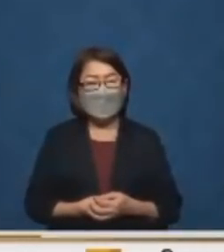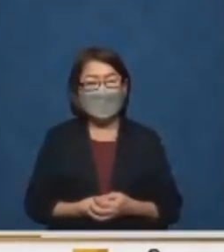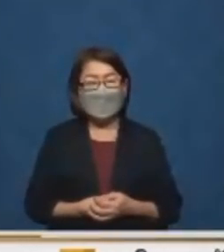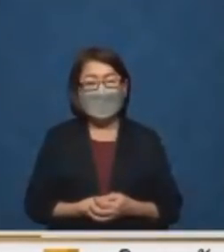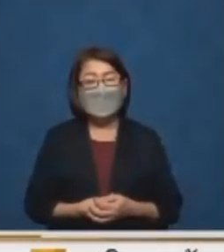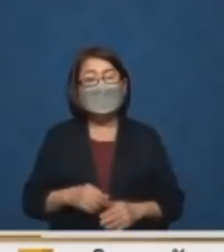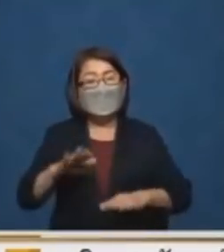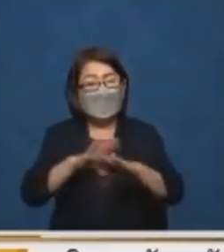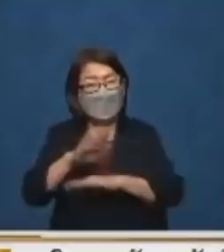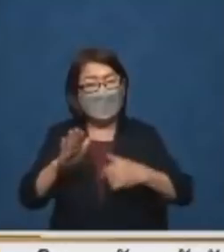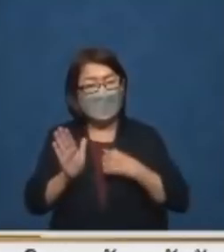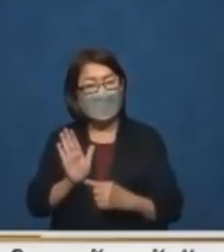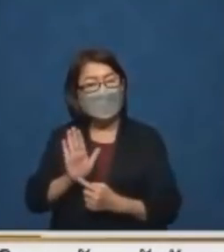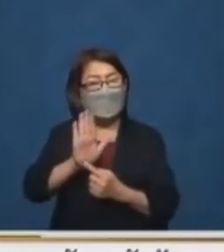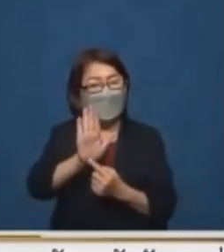ที่จะมาแดงต่อที่ประชุม